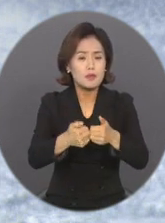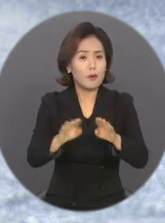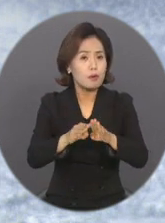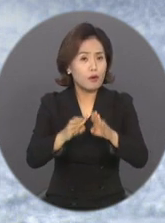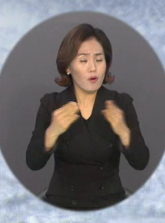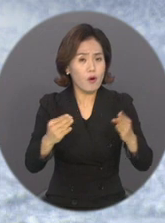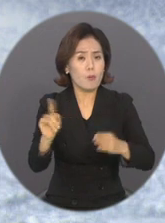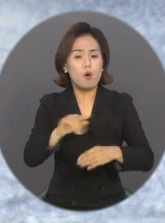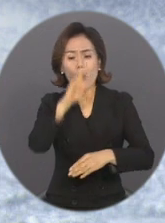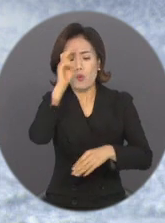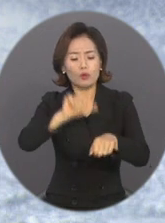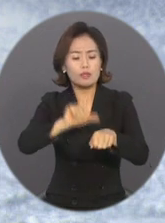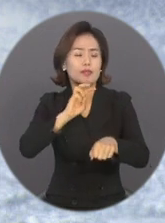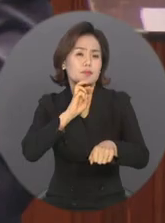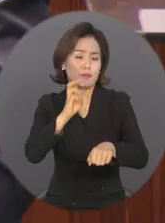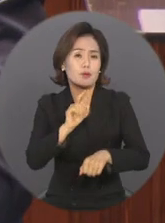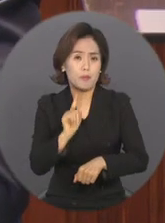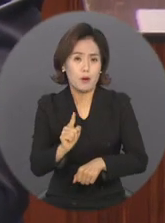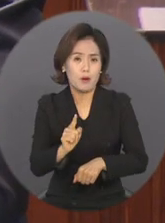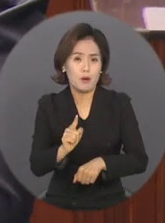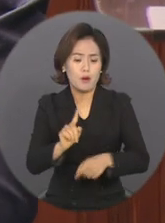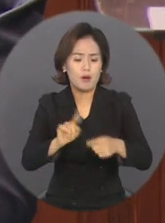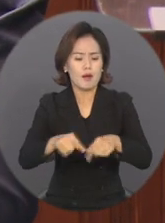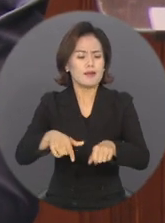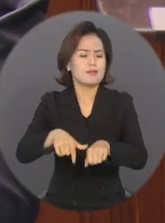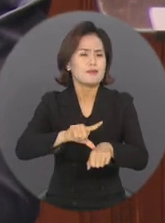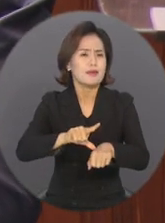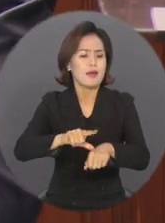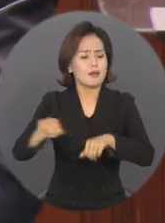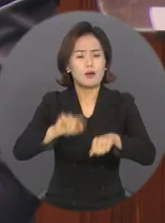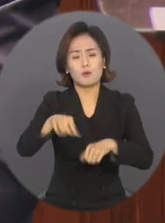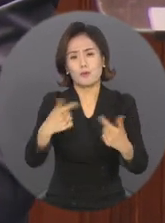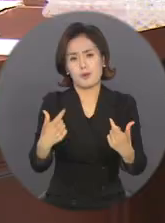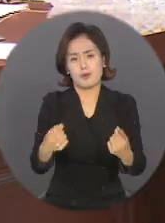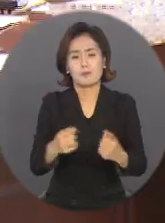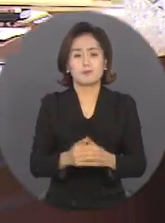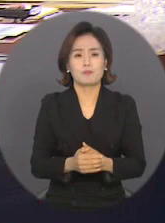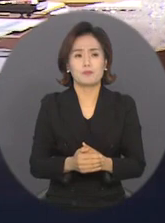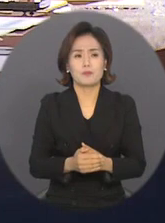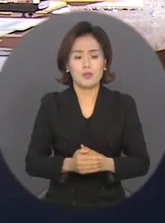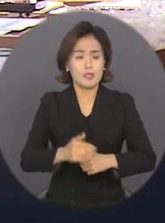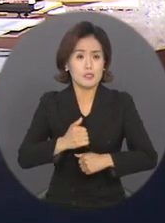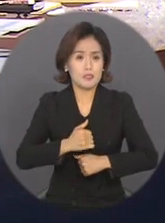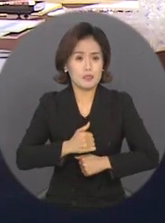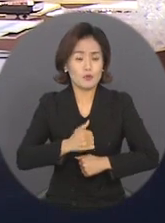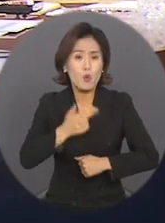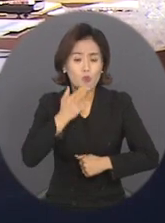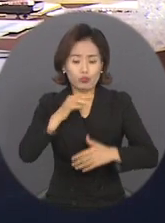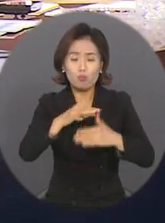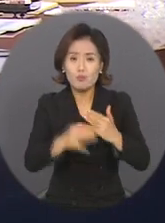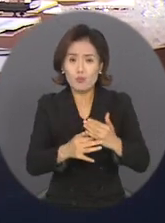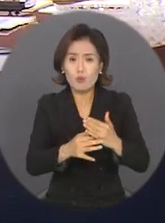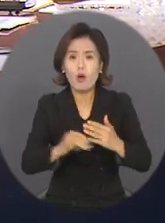한참이 지난 오후 5시 30분이었다며 이게 늑장대처가 아니고 뭐냐는 겁니다. 지키지도 않을 매뉴얼이라면